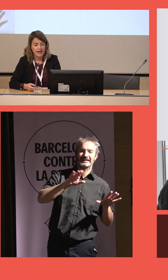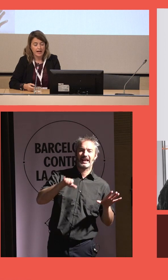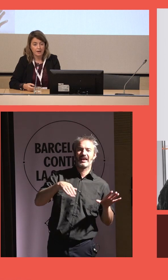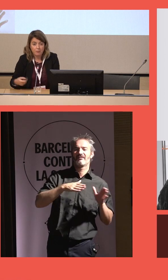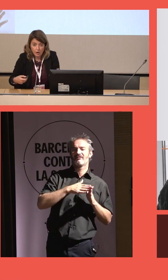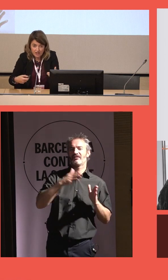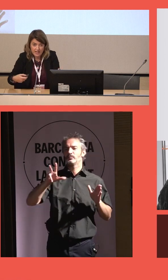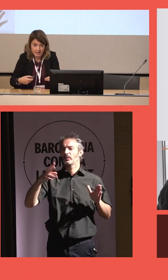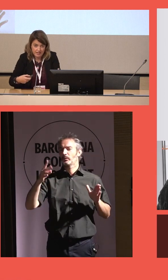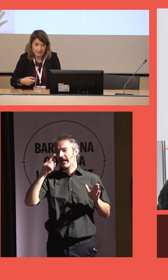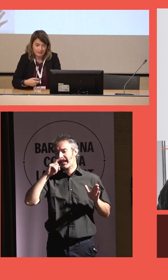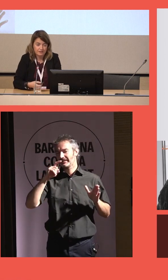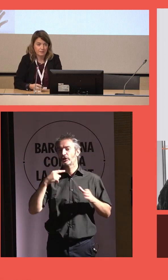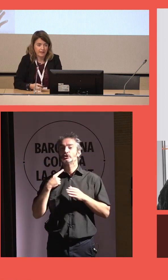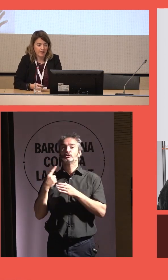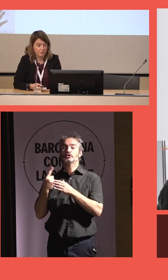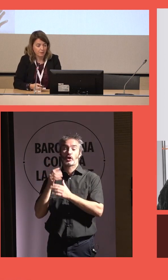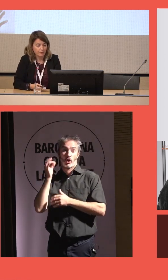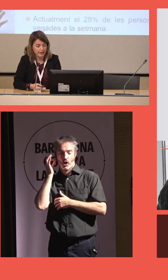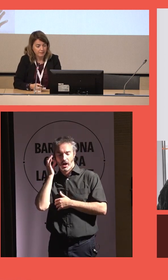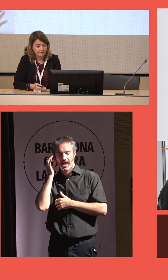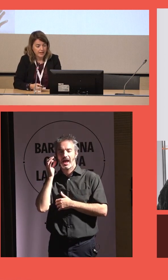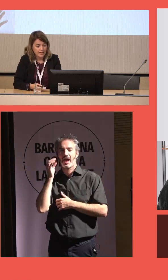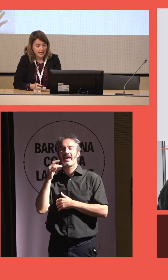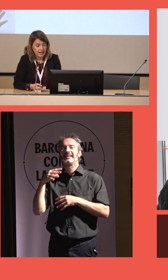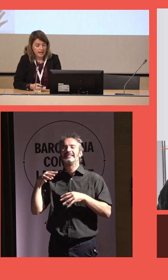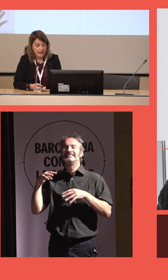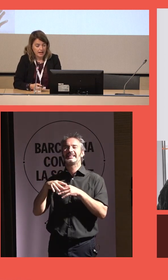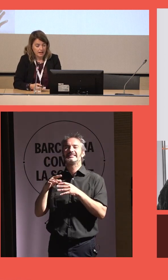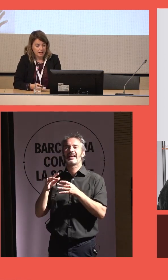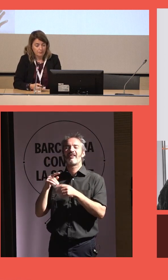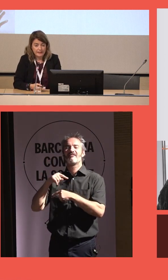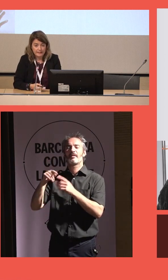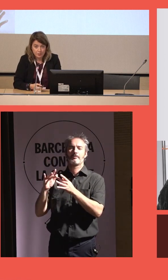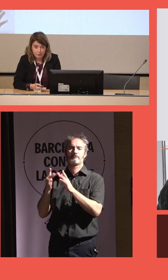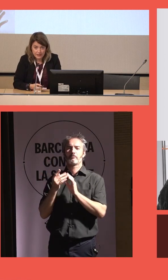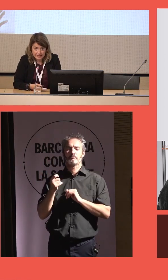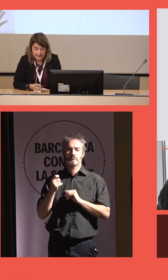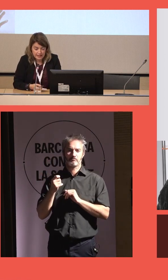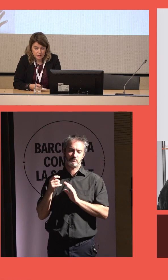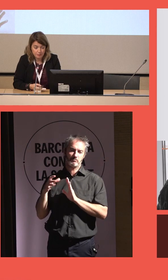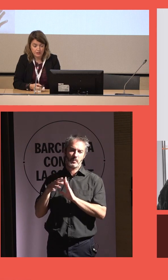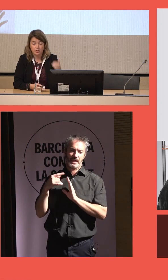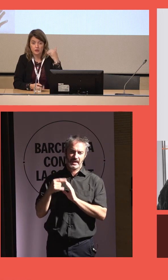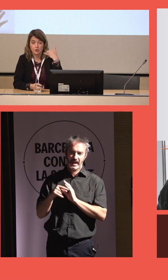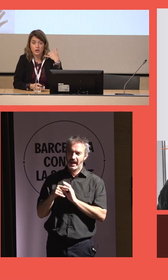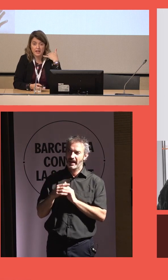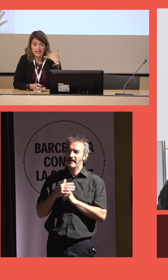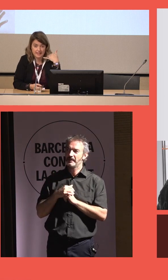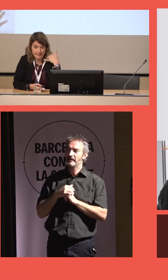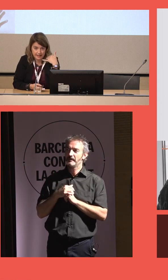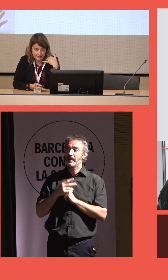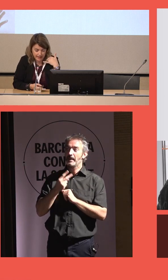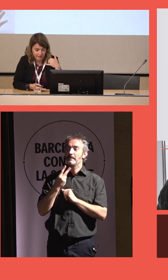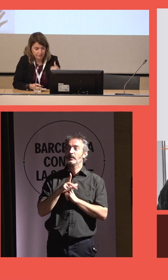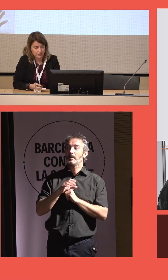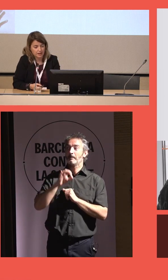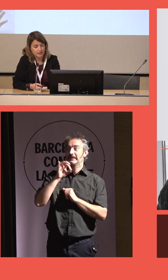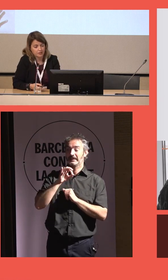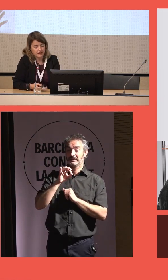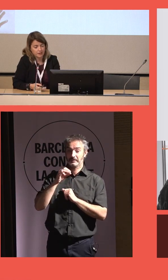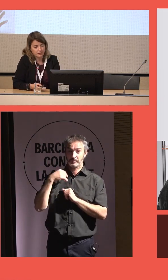anys amb poca xarxa familiar propera el 28% de les persones usuràries del